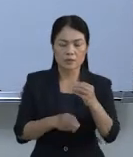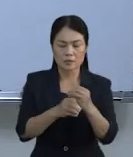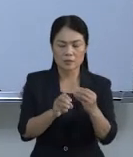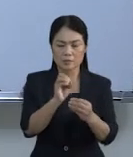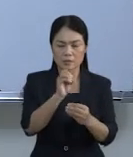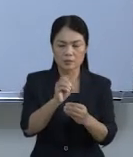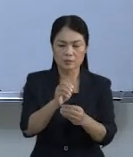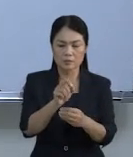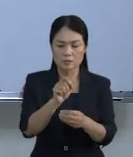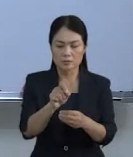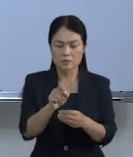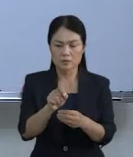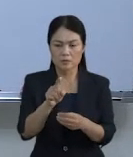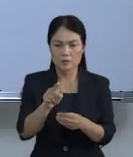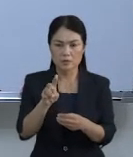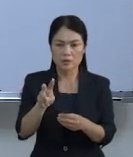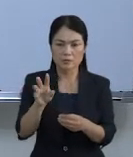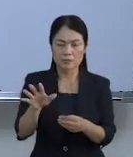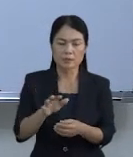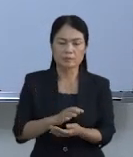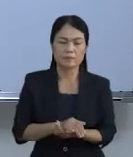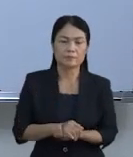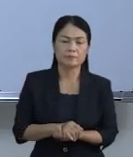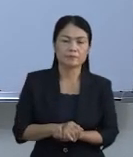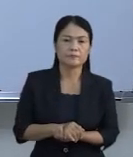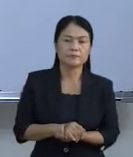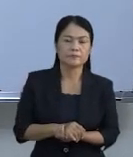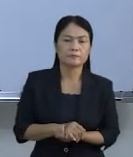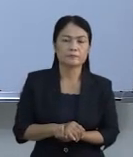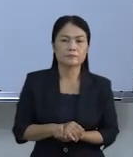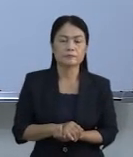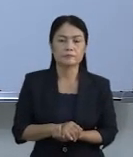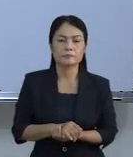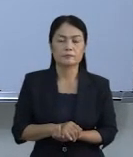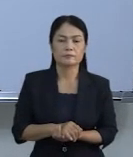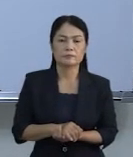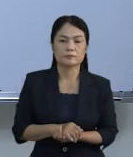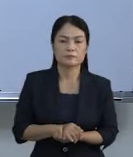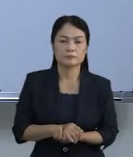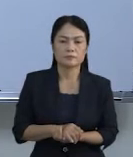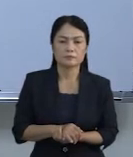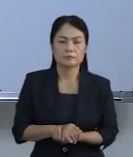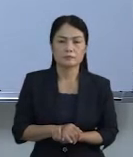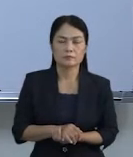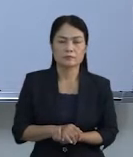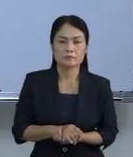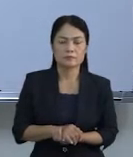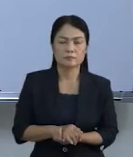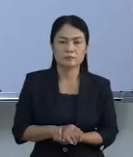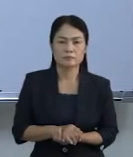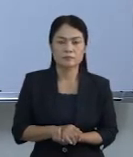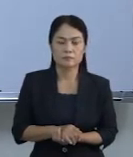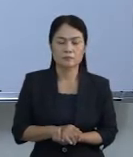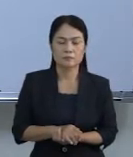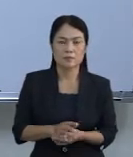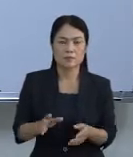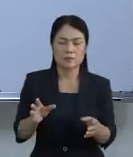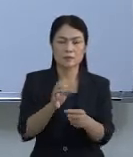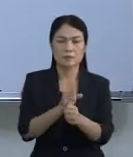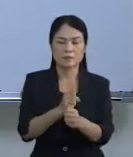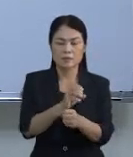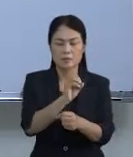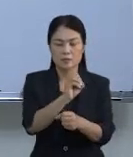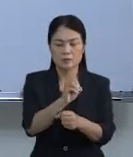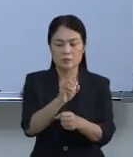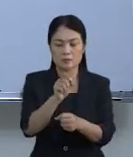bia má rồi hả dương chơi cho biết lại như nào con á bà chơi cho biết lại ní chấn dương bán